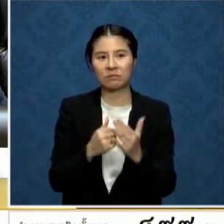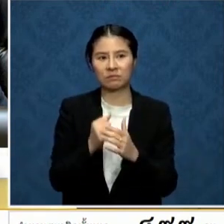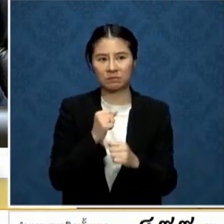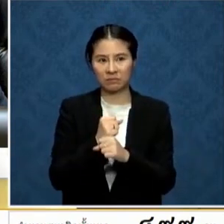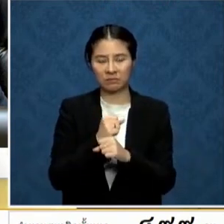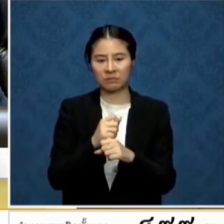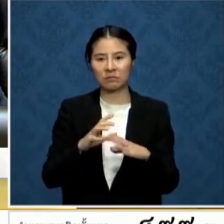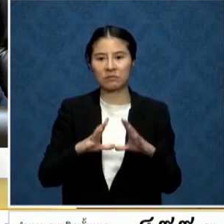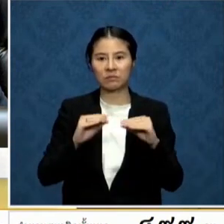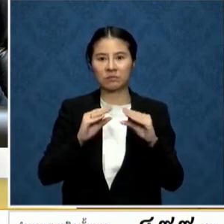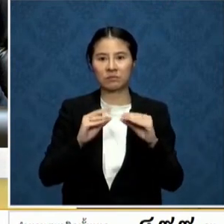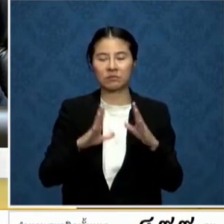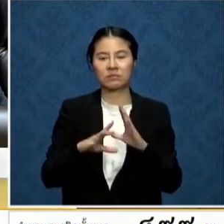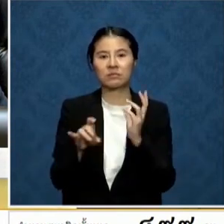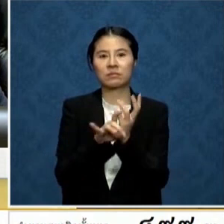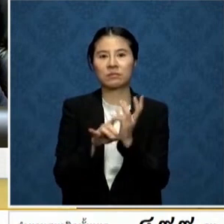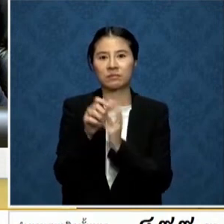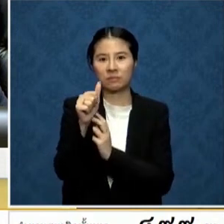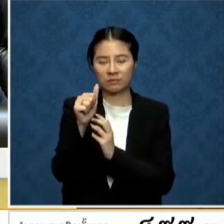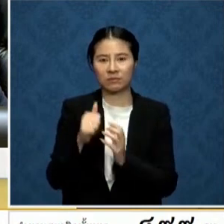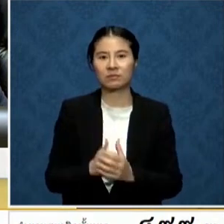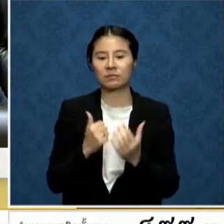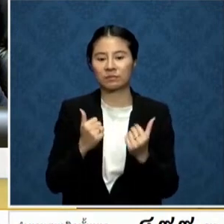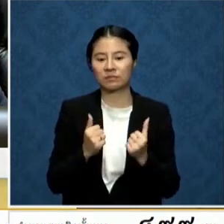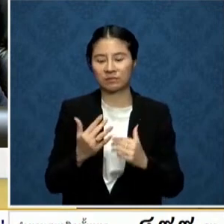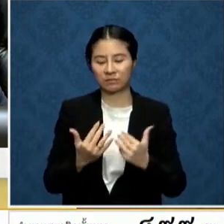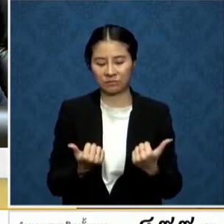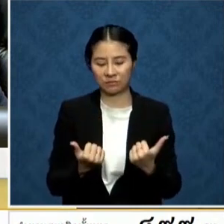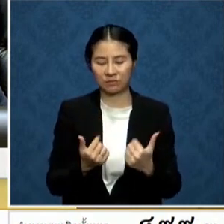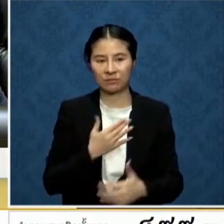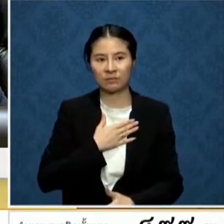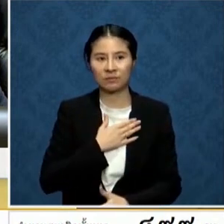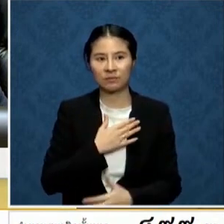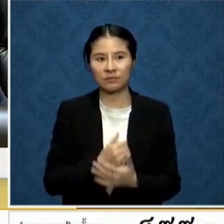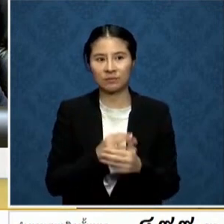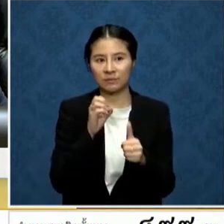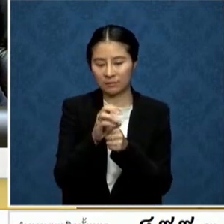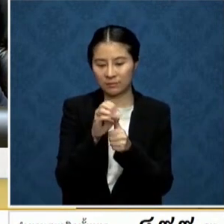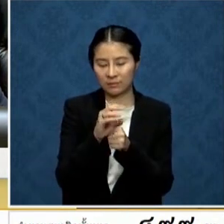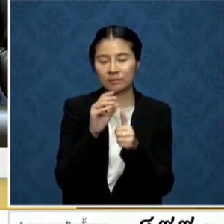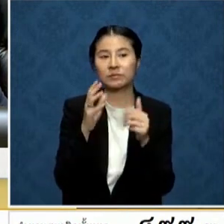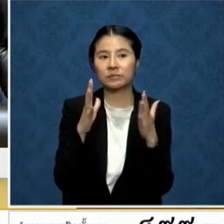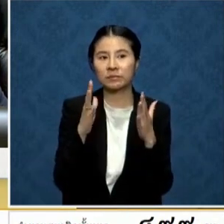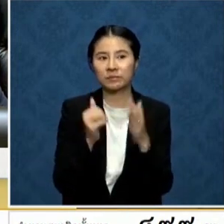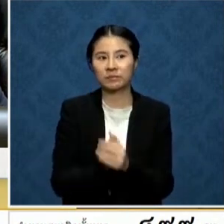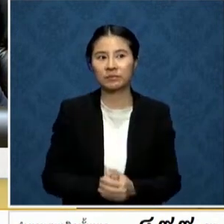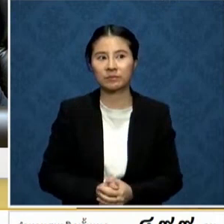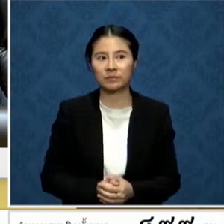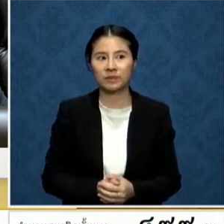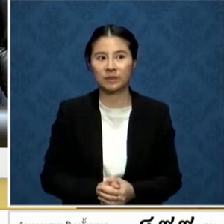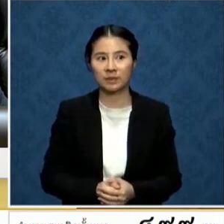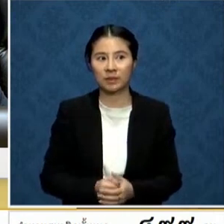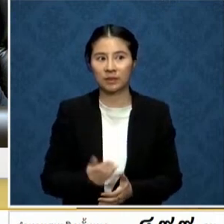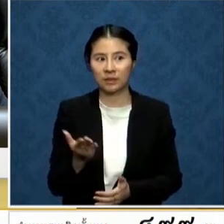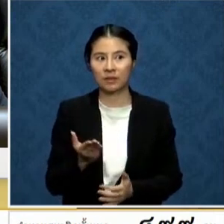ครับดังนั้นวันนี้ผมเองคงไม่ได้มีข้อเสนออะไรเป็นพิเศษนอกจาก